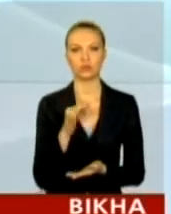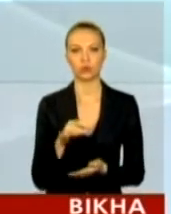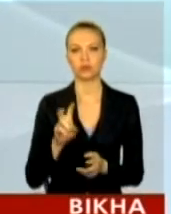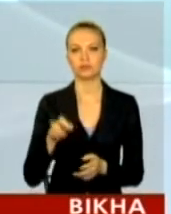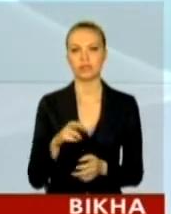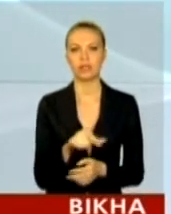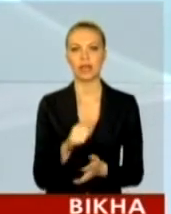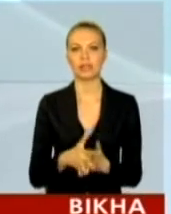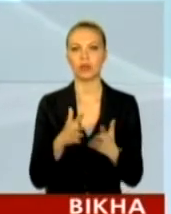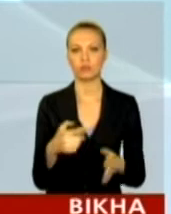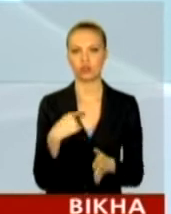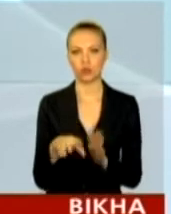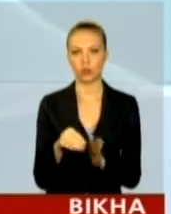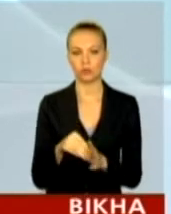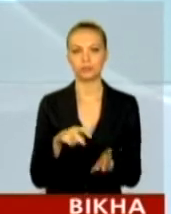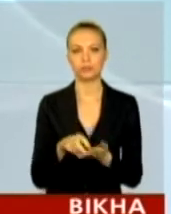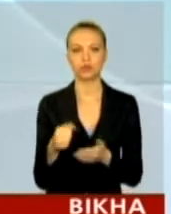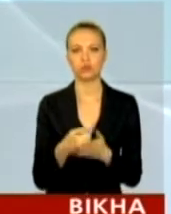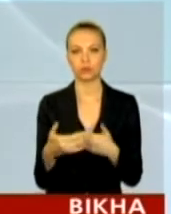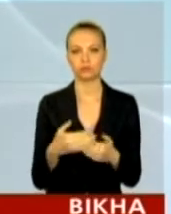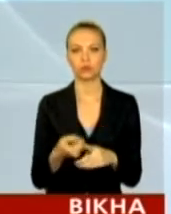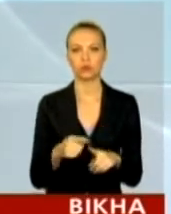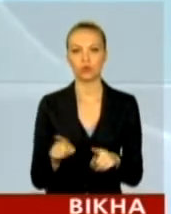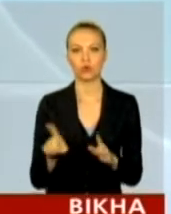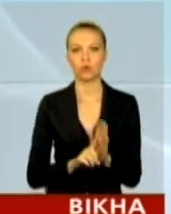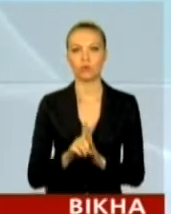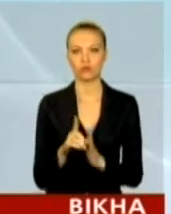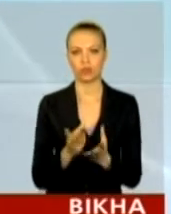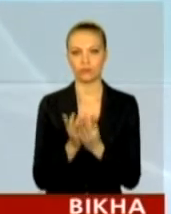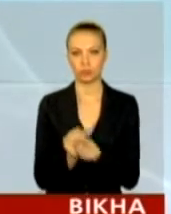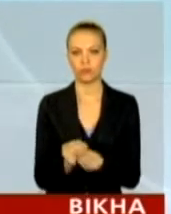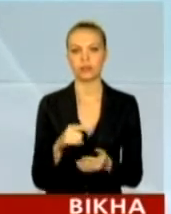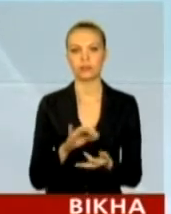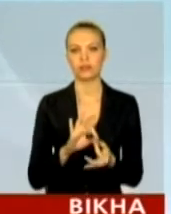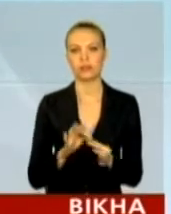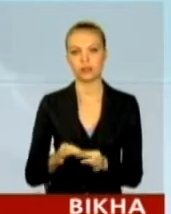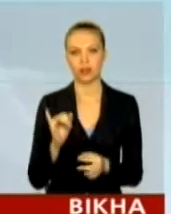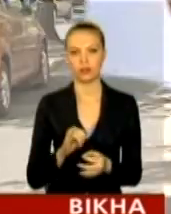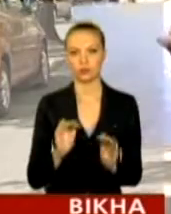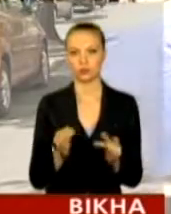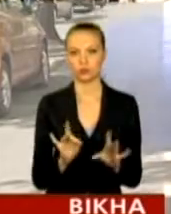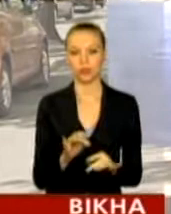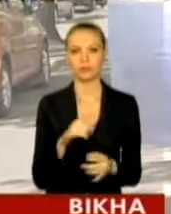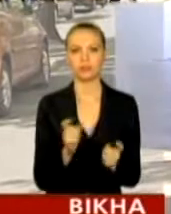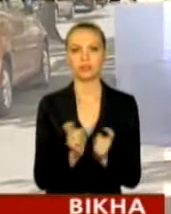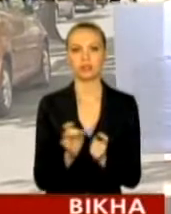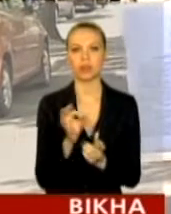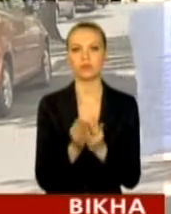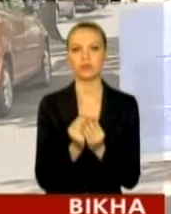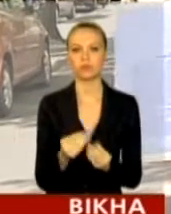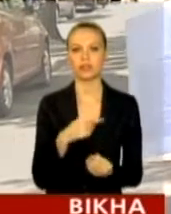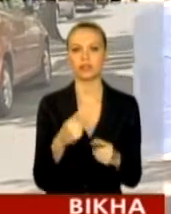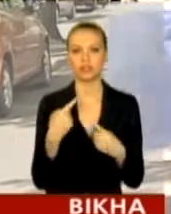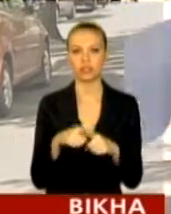відтягнув якнайбільше голосів. Дійшло до того, що робітника почали навіть вербувати. Деталі у сюжеті. Скандал про вербування